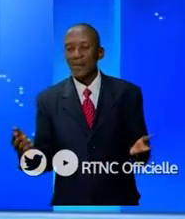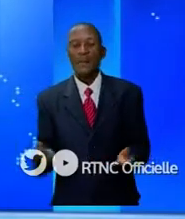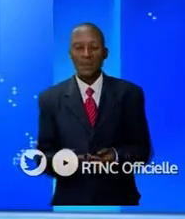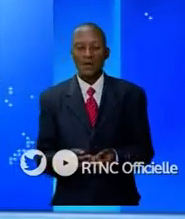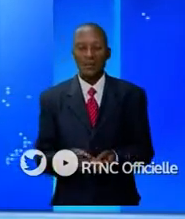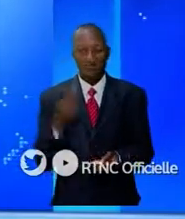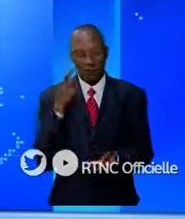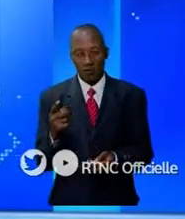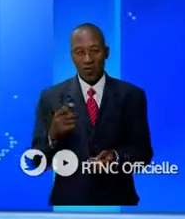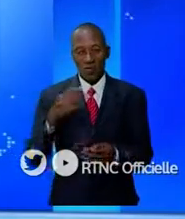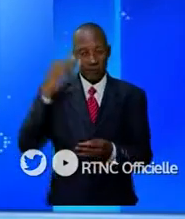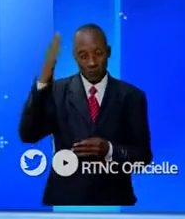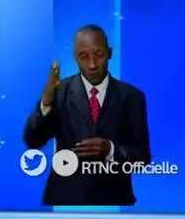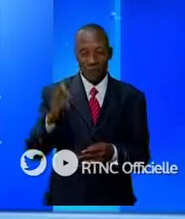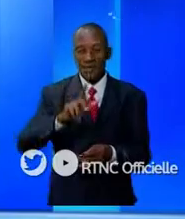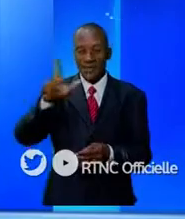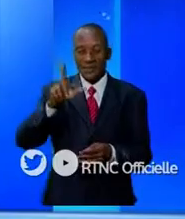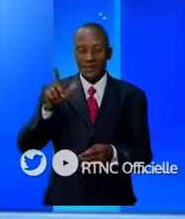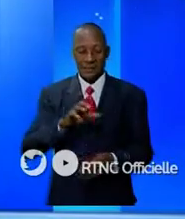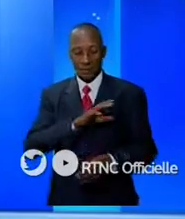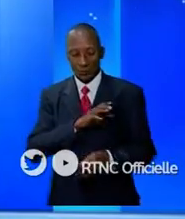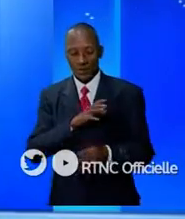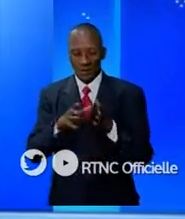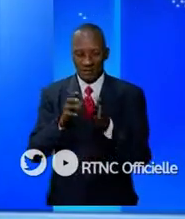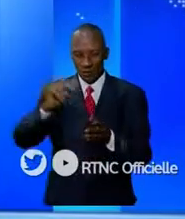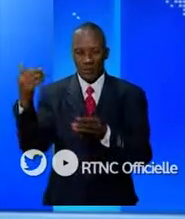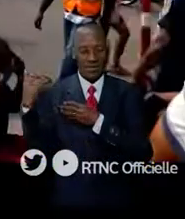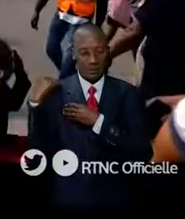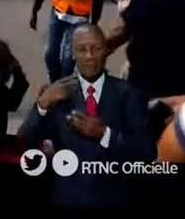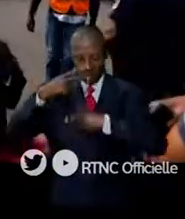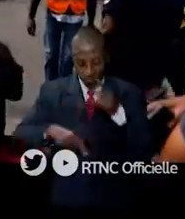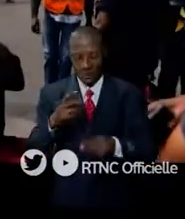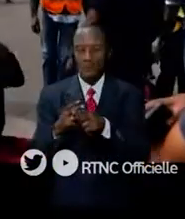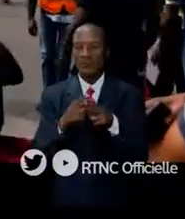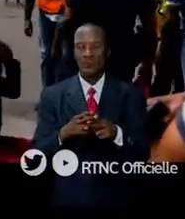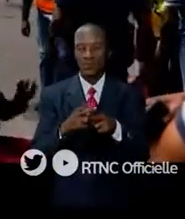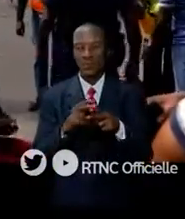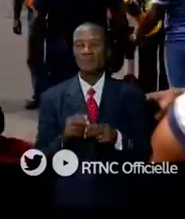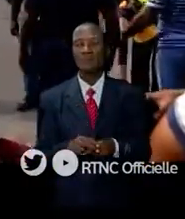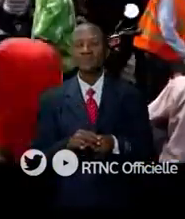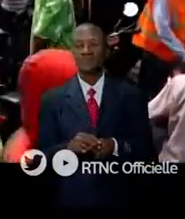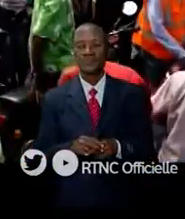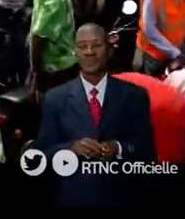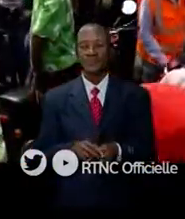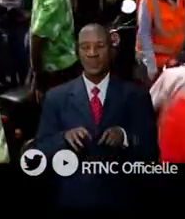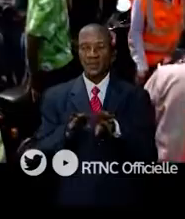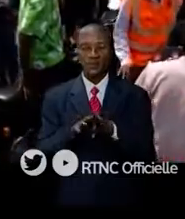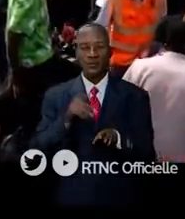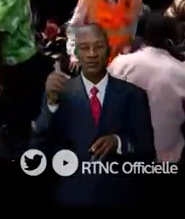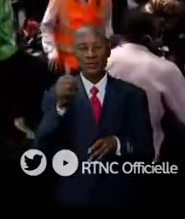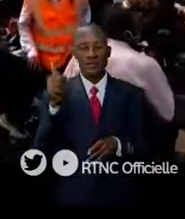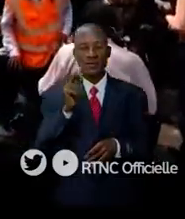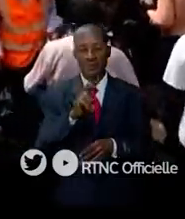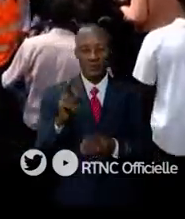seront accompagnés par les éléments de la police nationale. Joël Makela. Dans la nuit du 21 au 22 juillet, le chef de